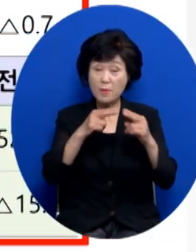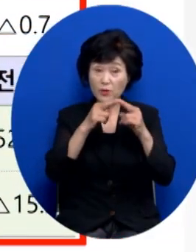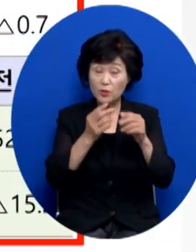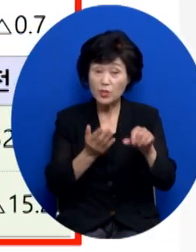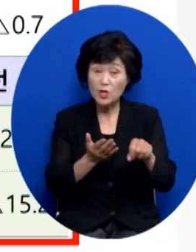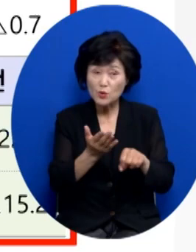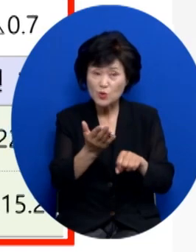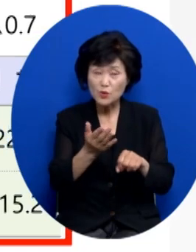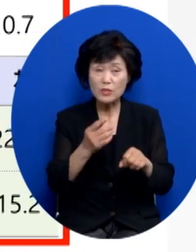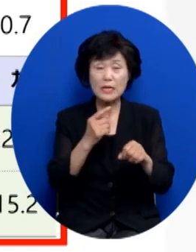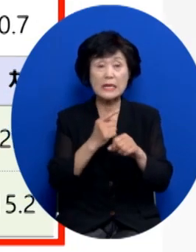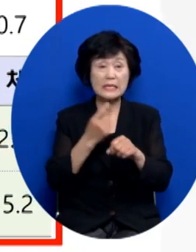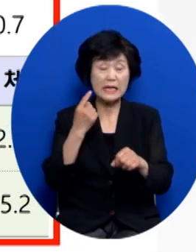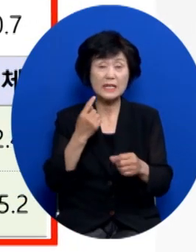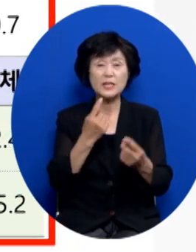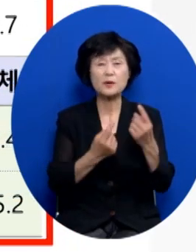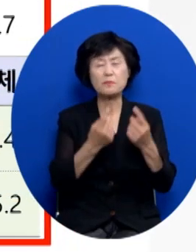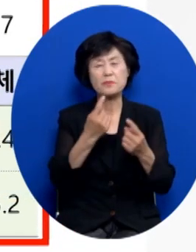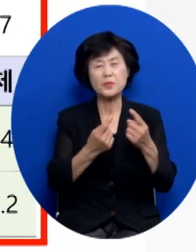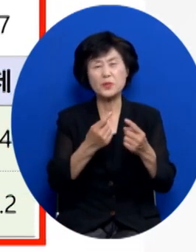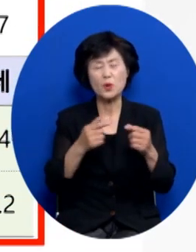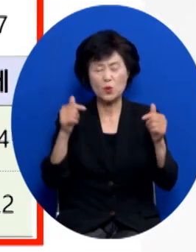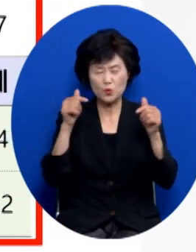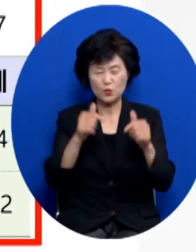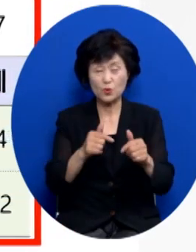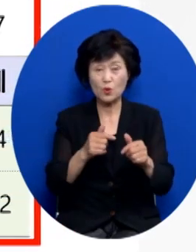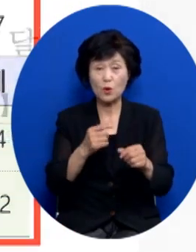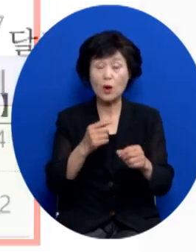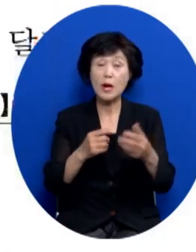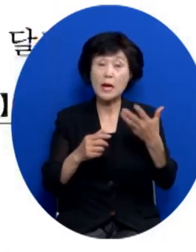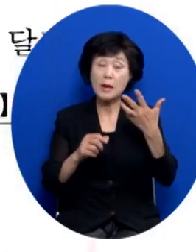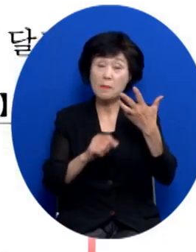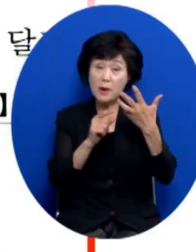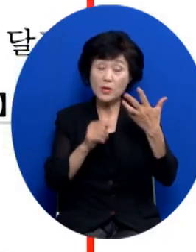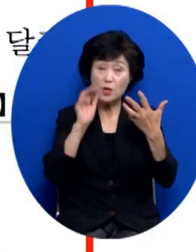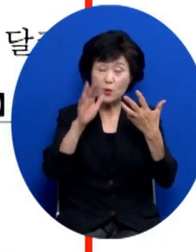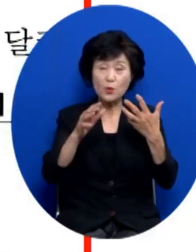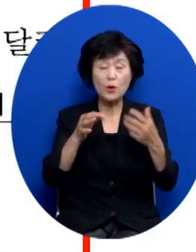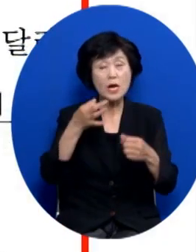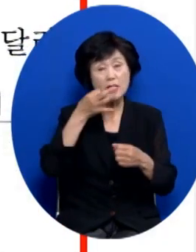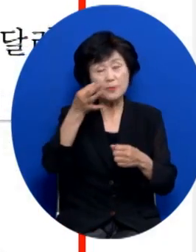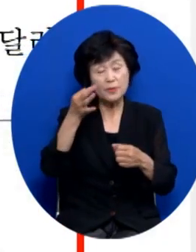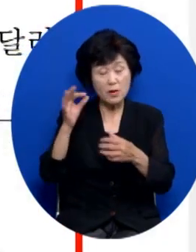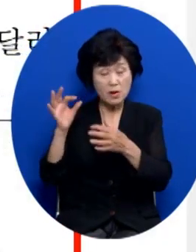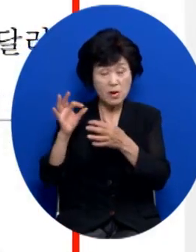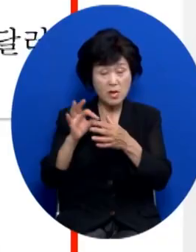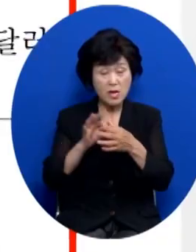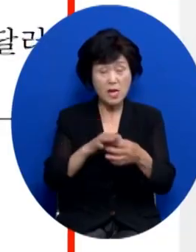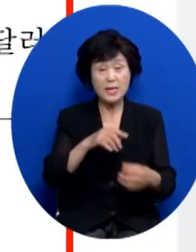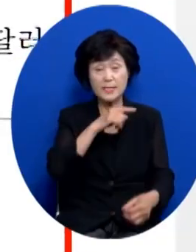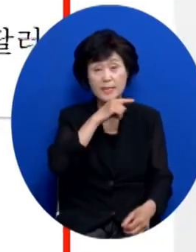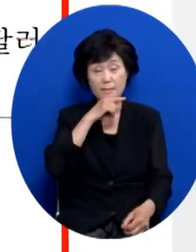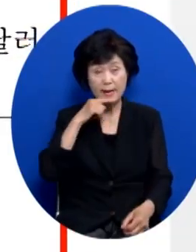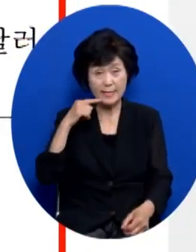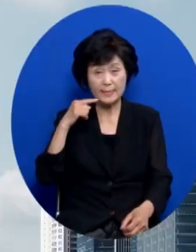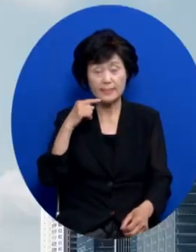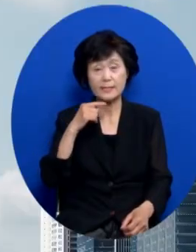지난해보다 약 36% 감소하는 등 지난해 8월 이후 10개월째 마이너스 증가율을 보인 것으로